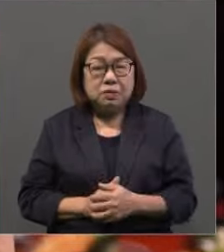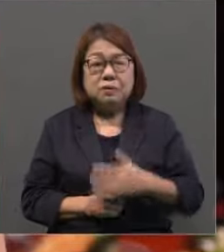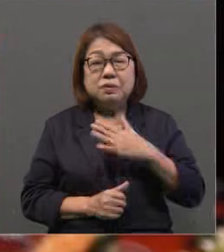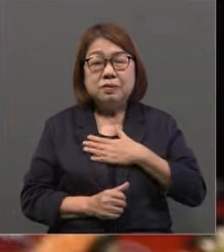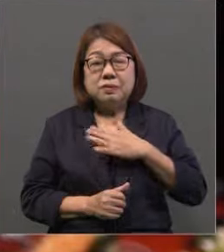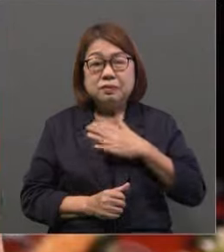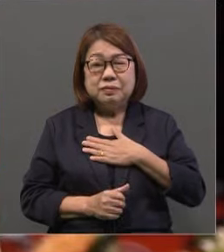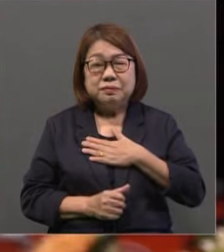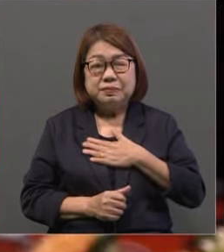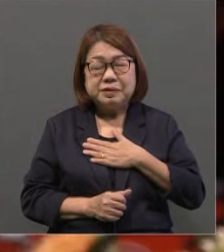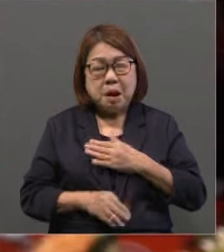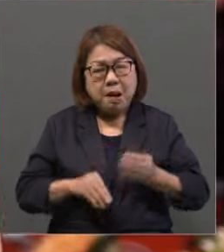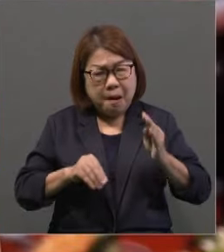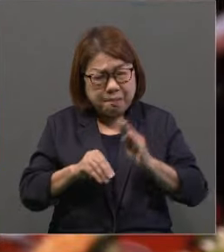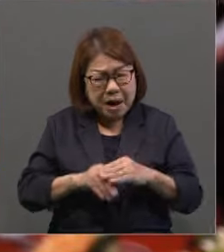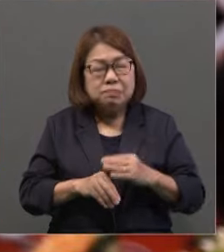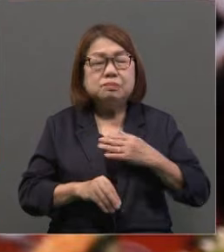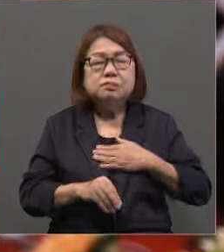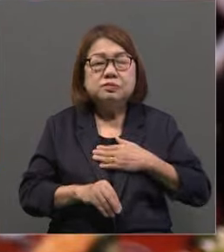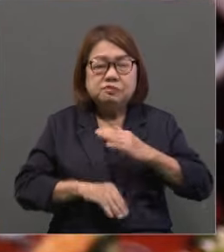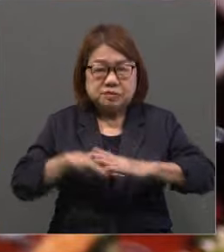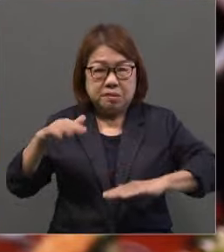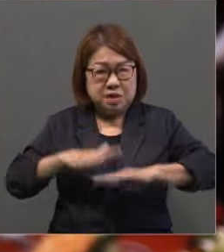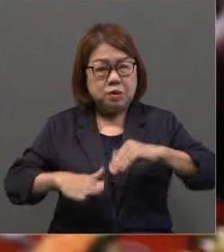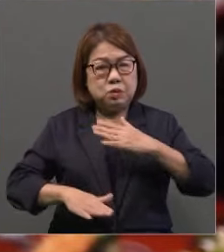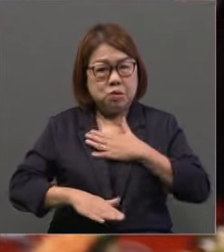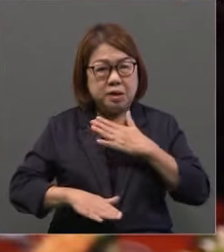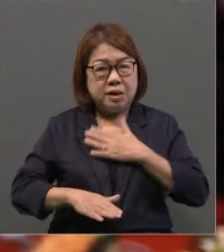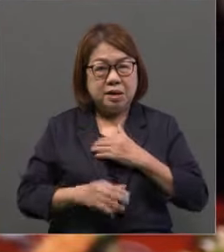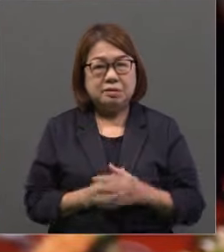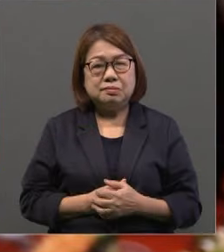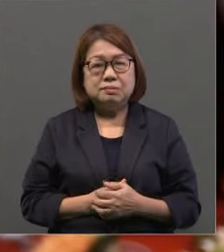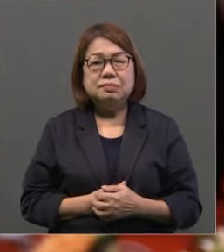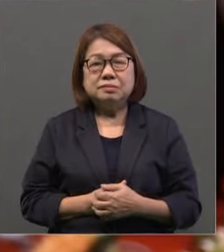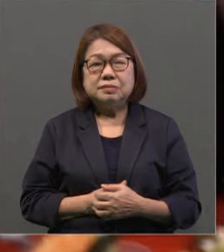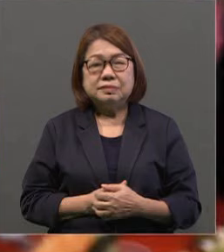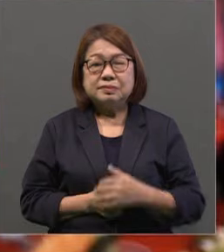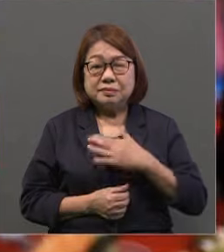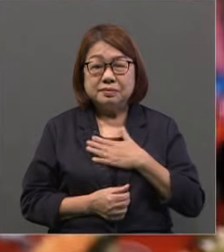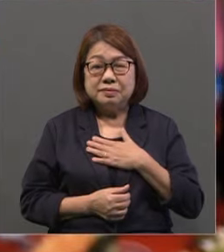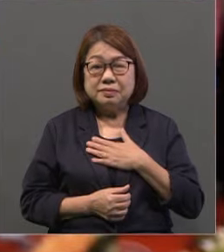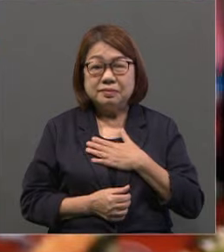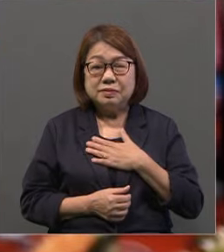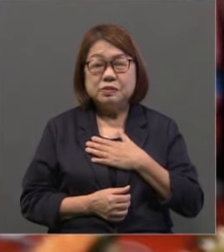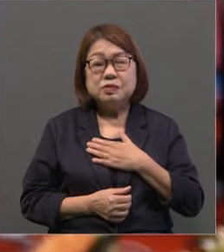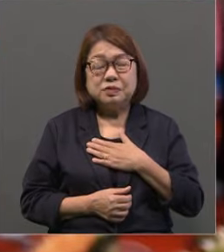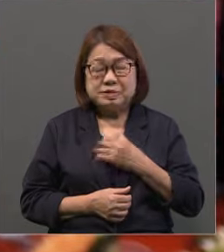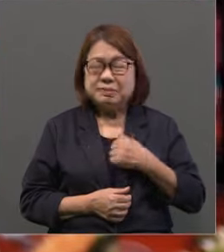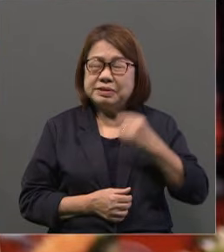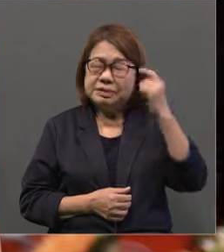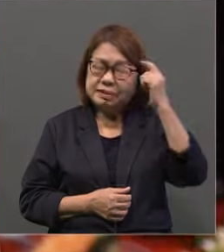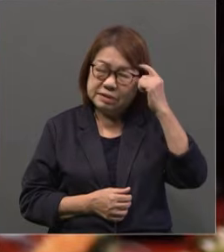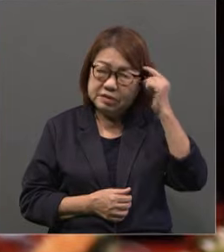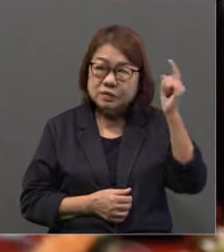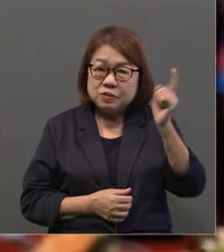พิ่มทักษะของตัวเองค่ะแล้วเราก็จะมีความคิดที่แ